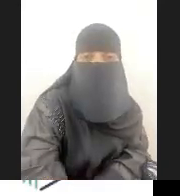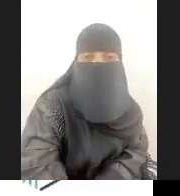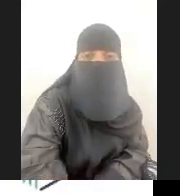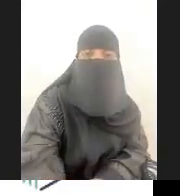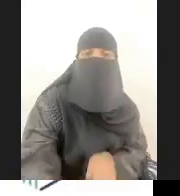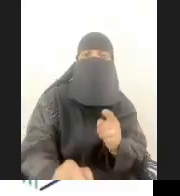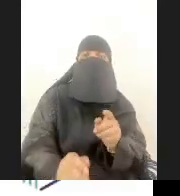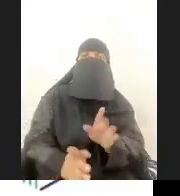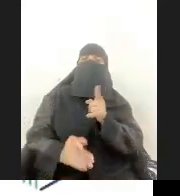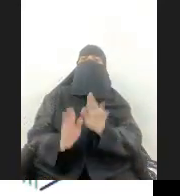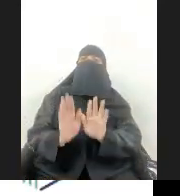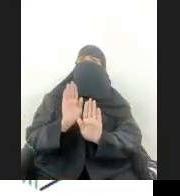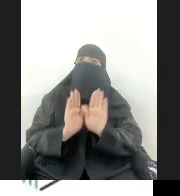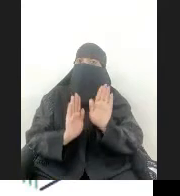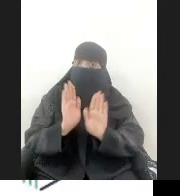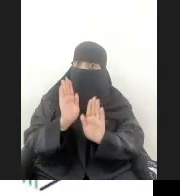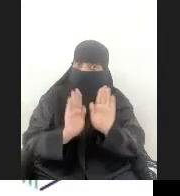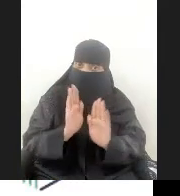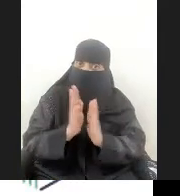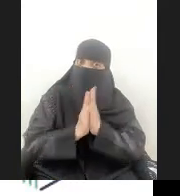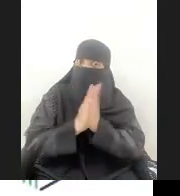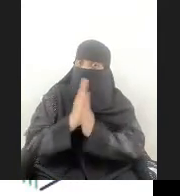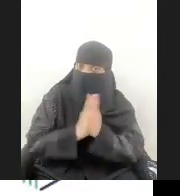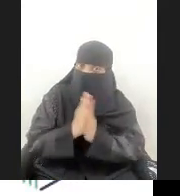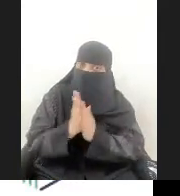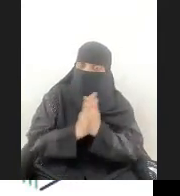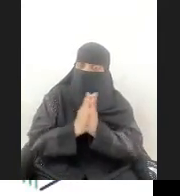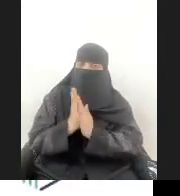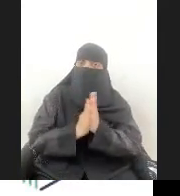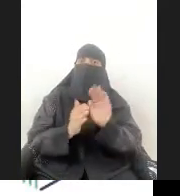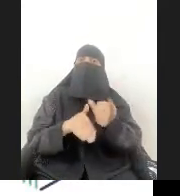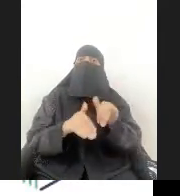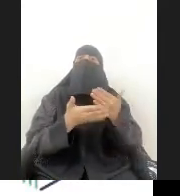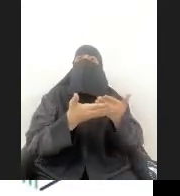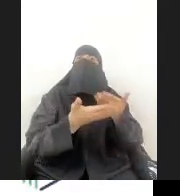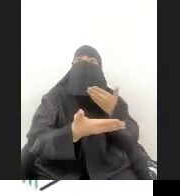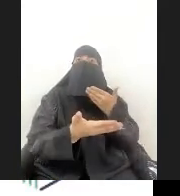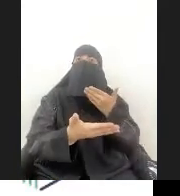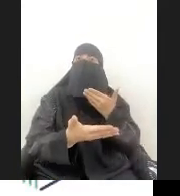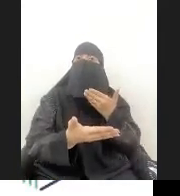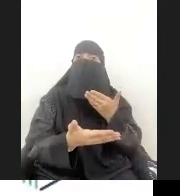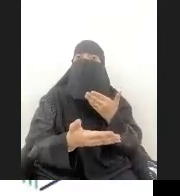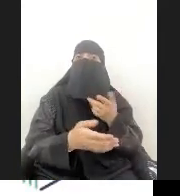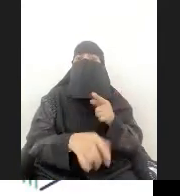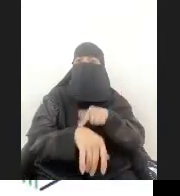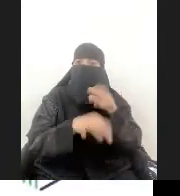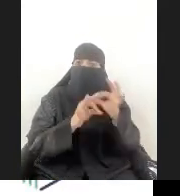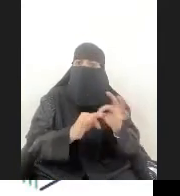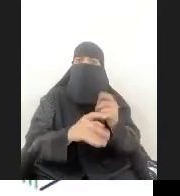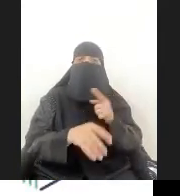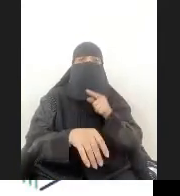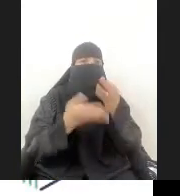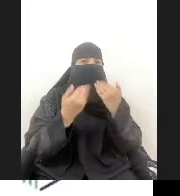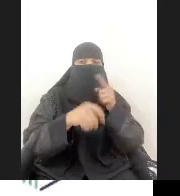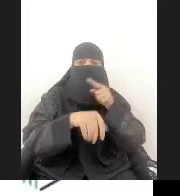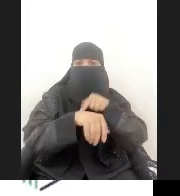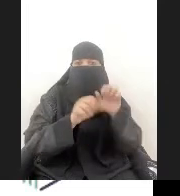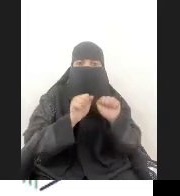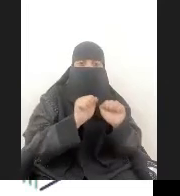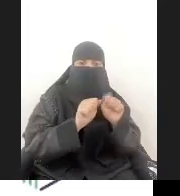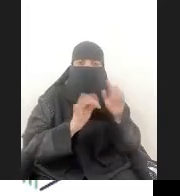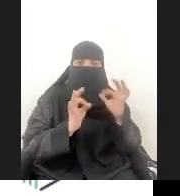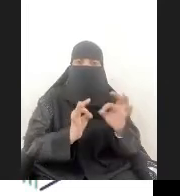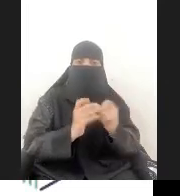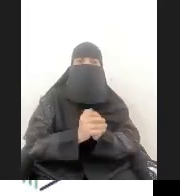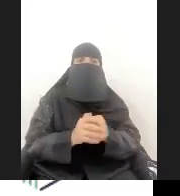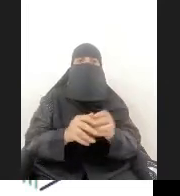جدا مهم. إذا ما في تفاعل في الأونلاين في الأجهزة في سواء تزامن أو غير تزامن، إذا ما في تفاعل مع التفاعل أربعة